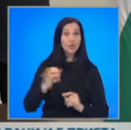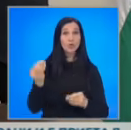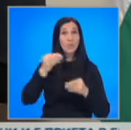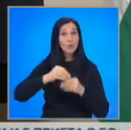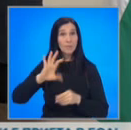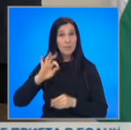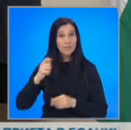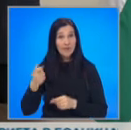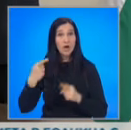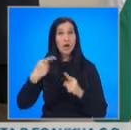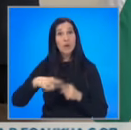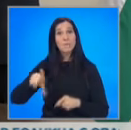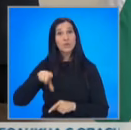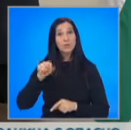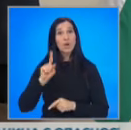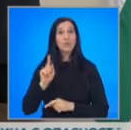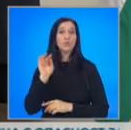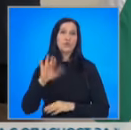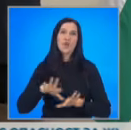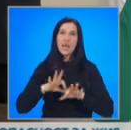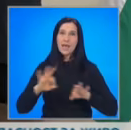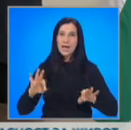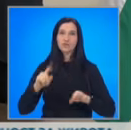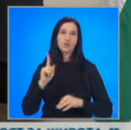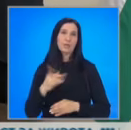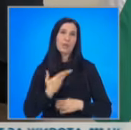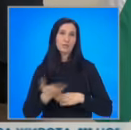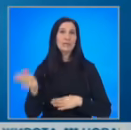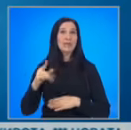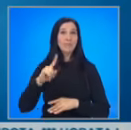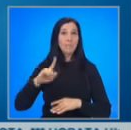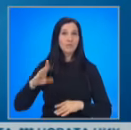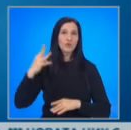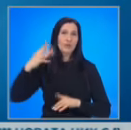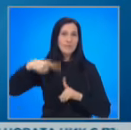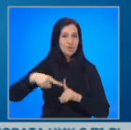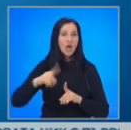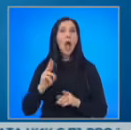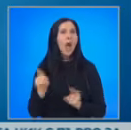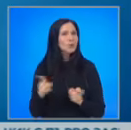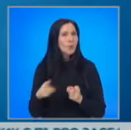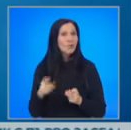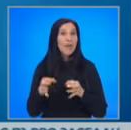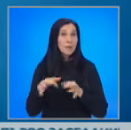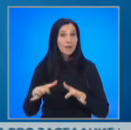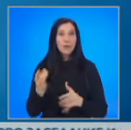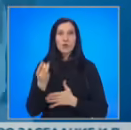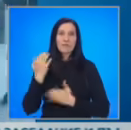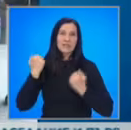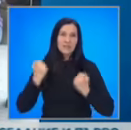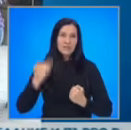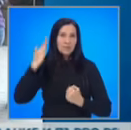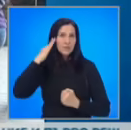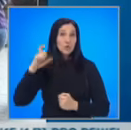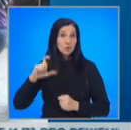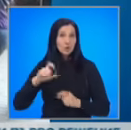допълнителните 50 лева към пенсионерите, които беше ясно, че трябва да продължат след първо тримесечие. Как да се управлява пандемията, новия здравен министър Стойчо